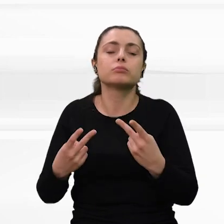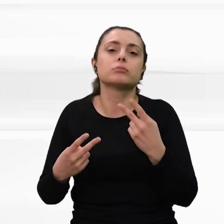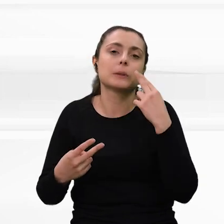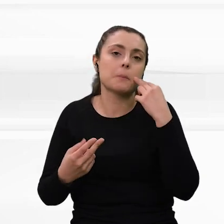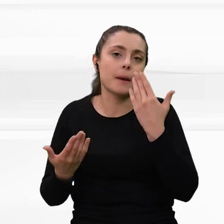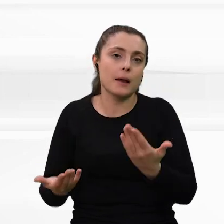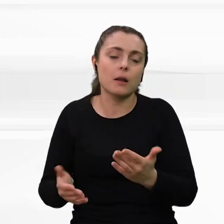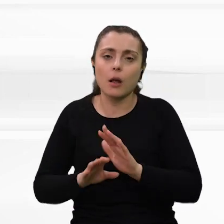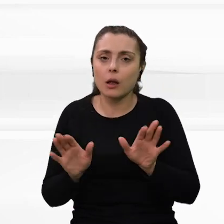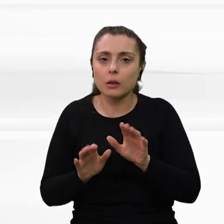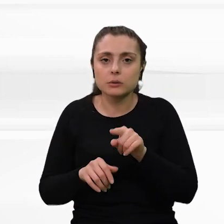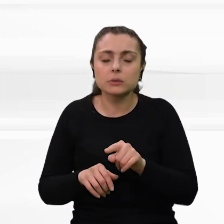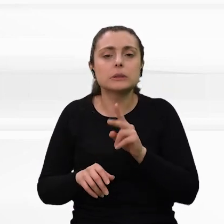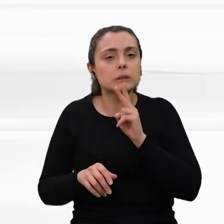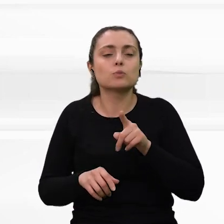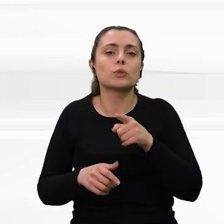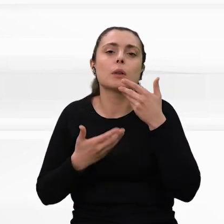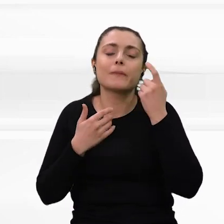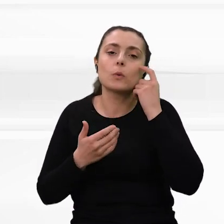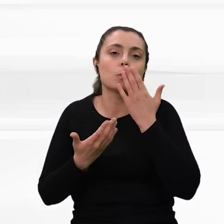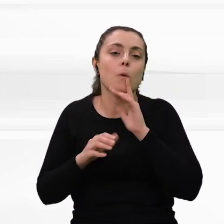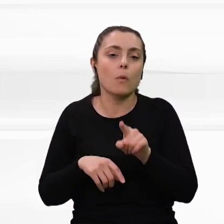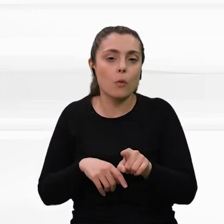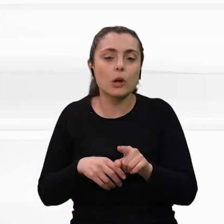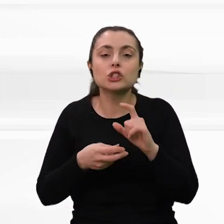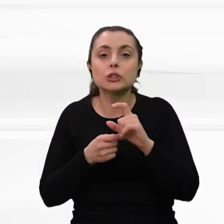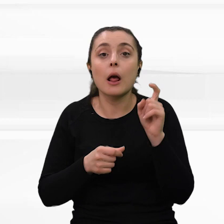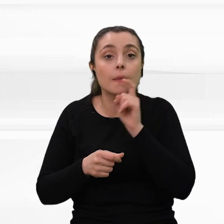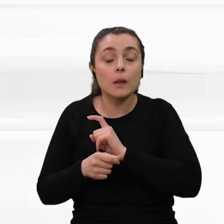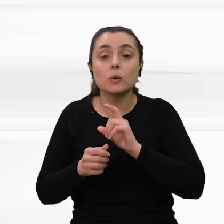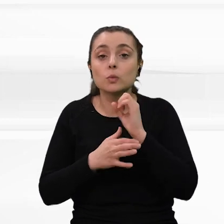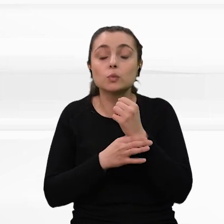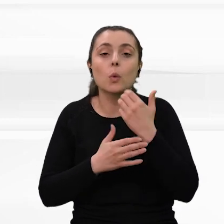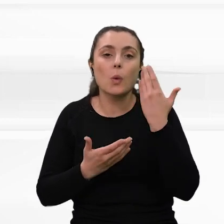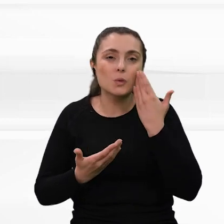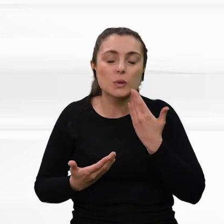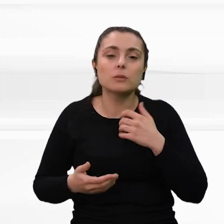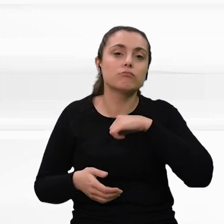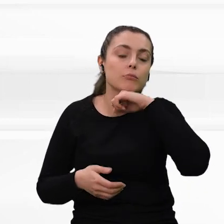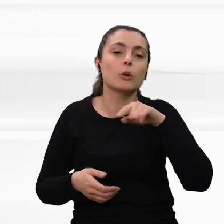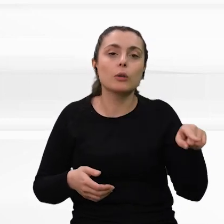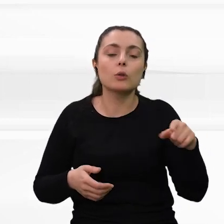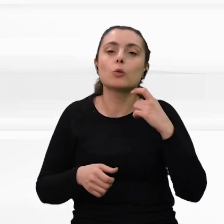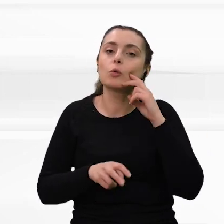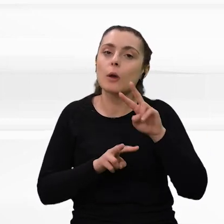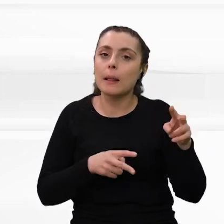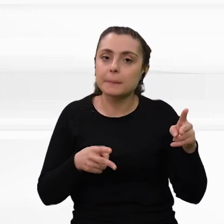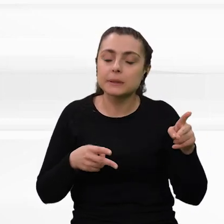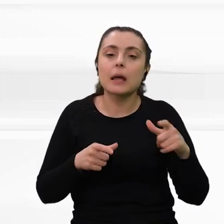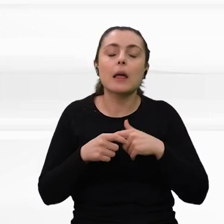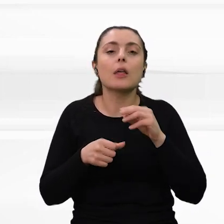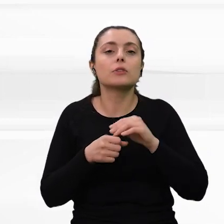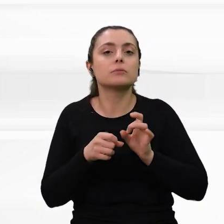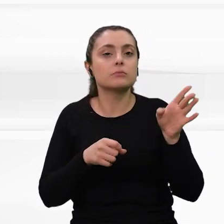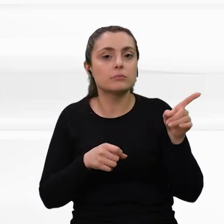özgü bir erdemdir Hayır arkadaşlar Kesinlikle bu ifade ulaşamayız çırak hatasını Ustam hoşgörüsü sayesinde görebilir